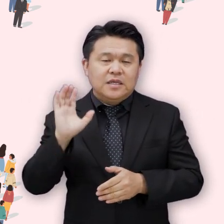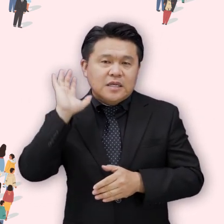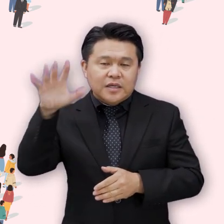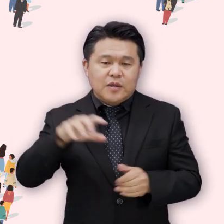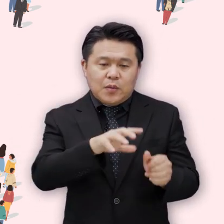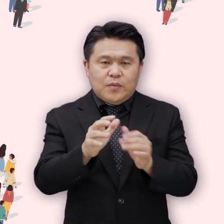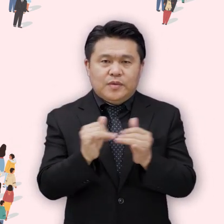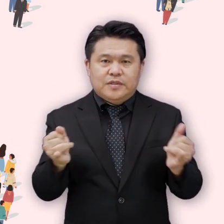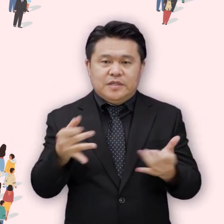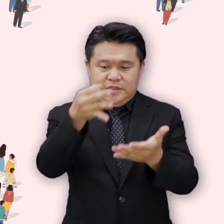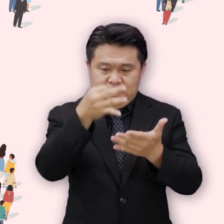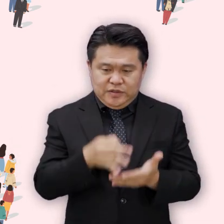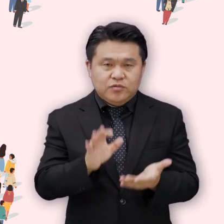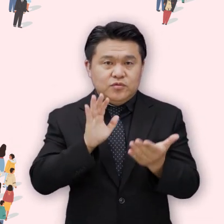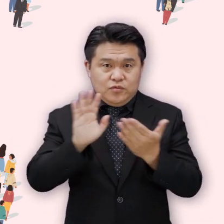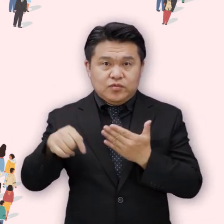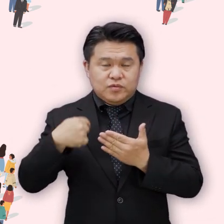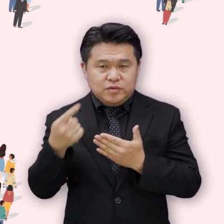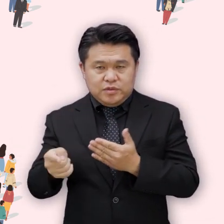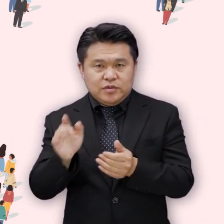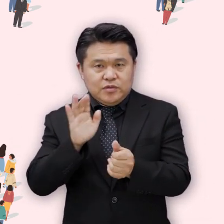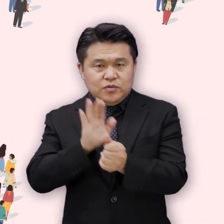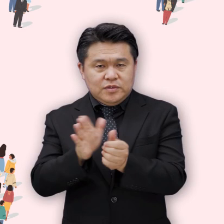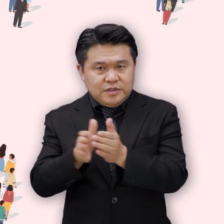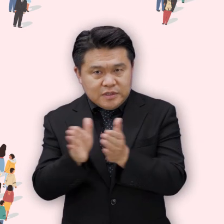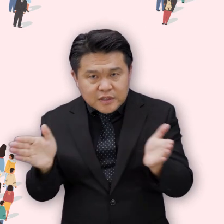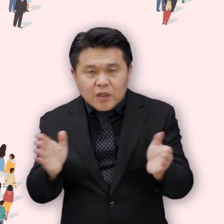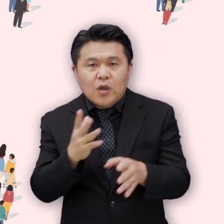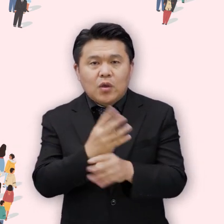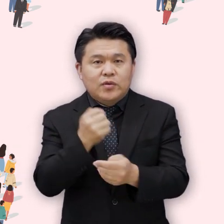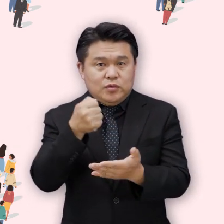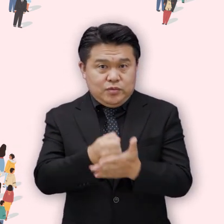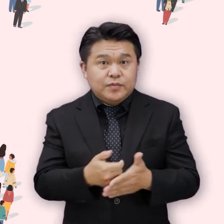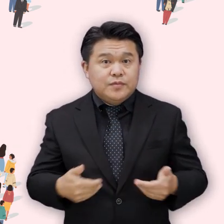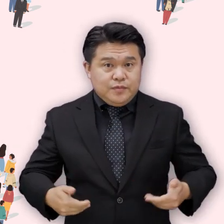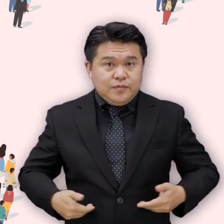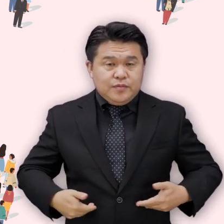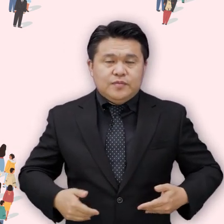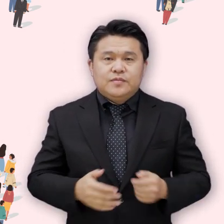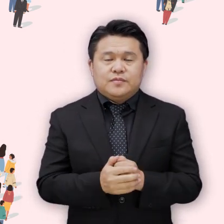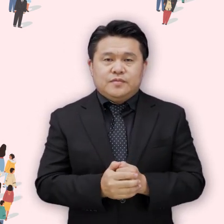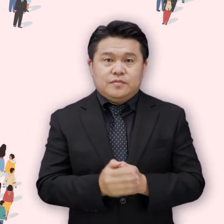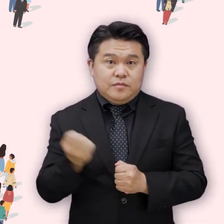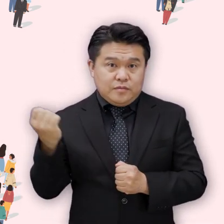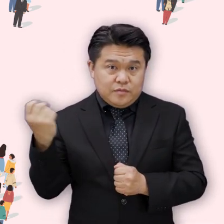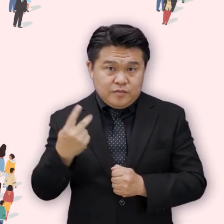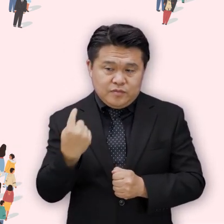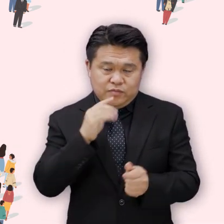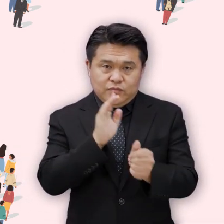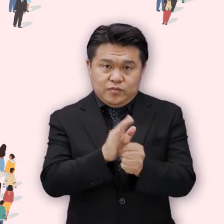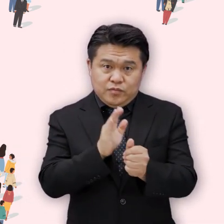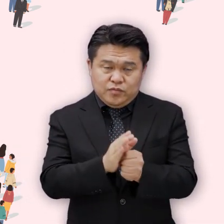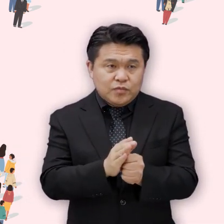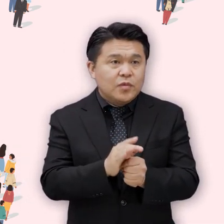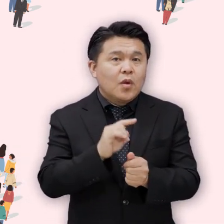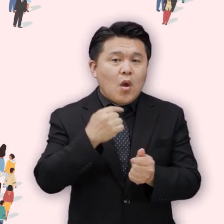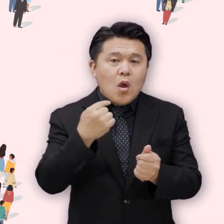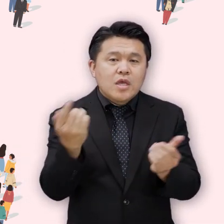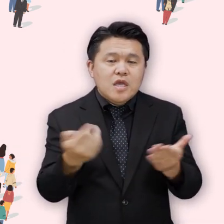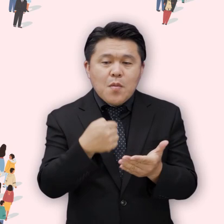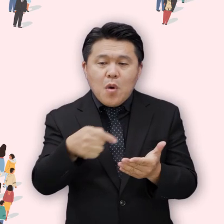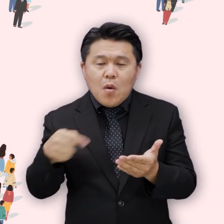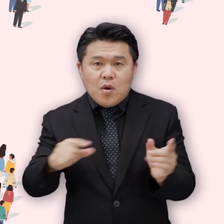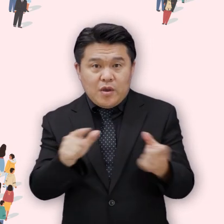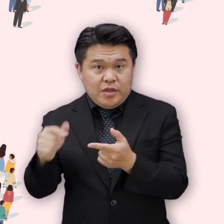보호자의 상속 이후에 후견을 개시할지 등 그 시점도 결정해야 합니다. 또한 후견 업무 대상의 범위도 결정하고